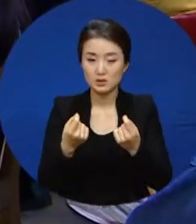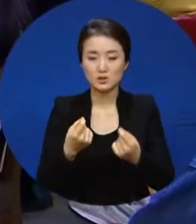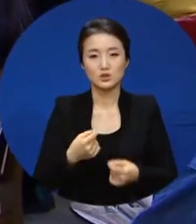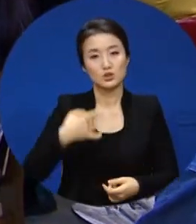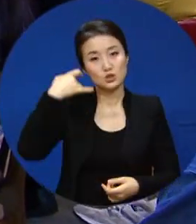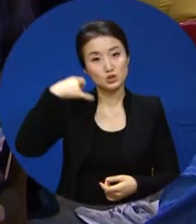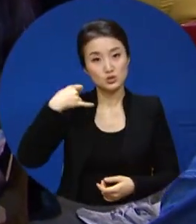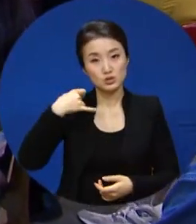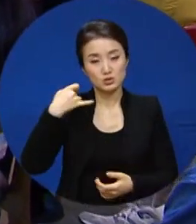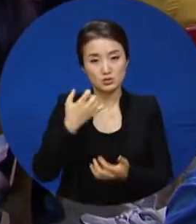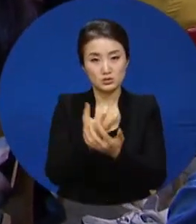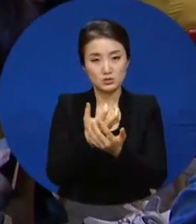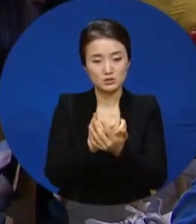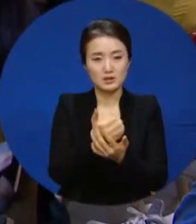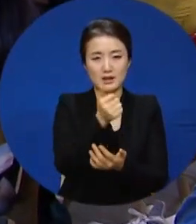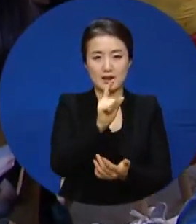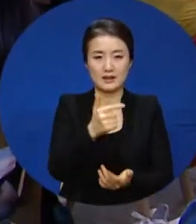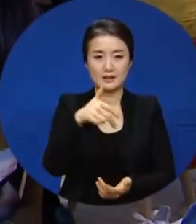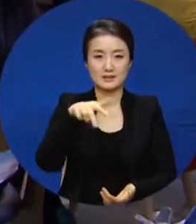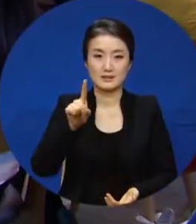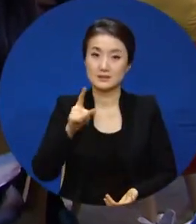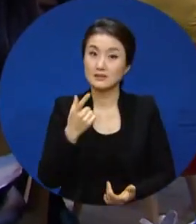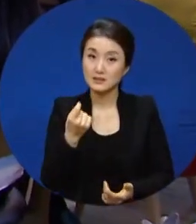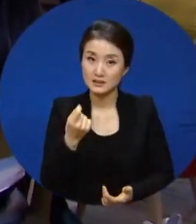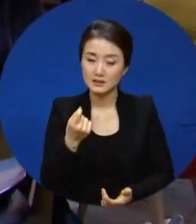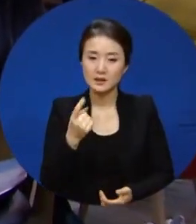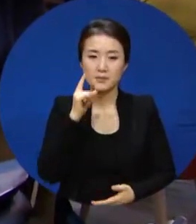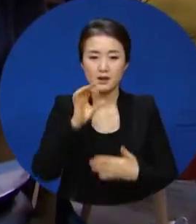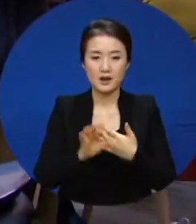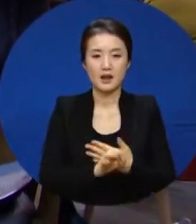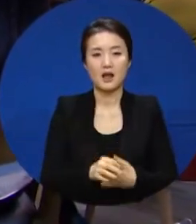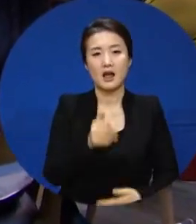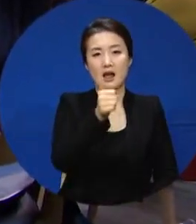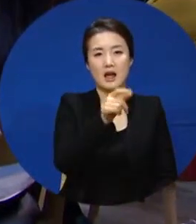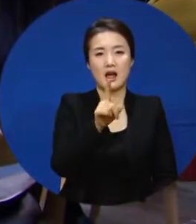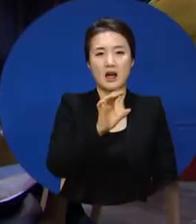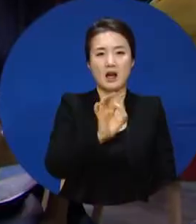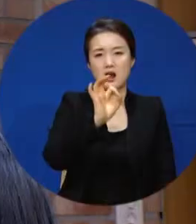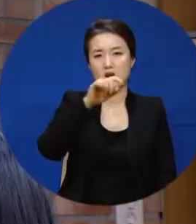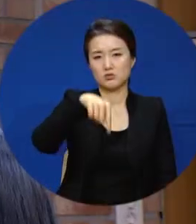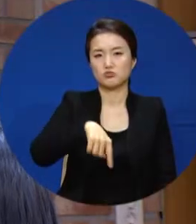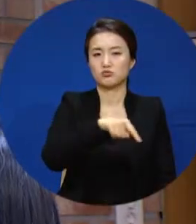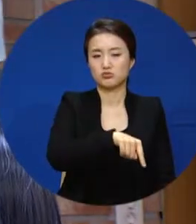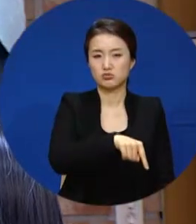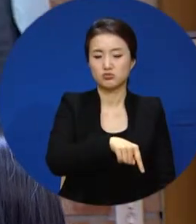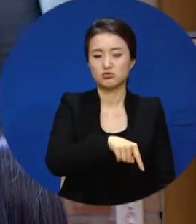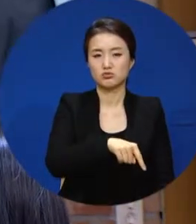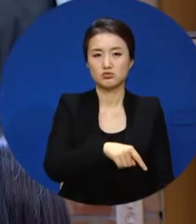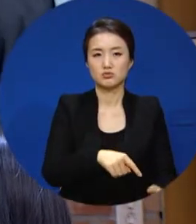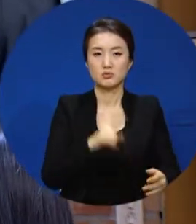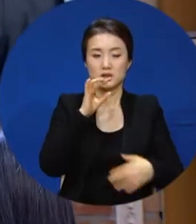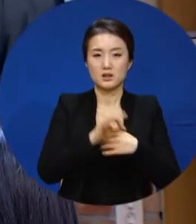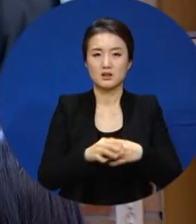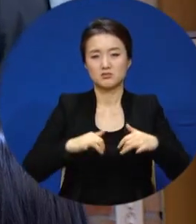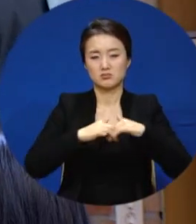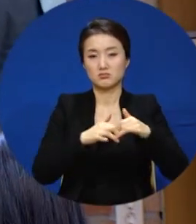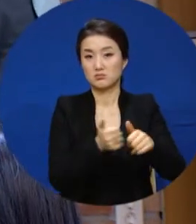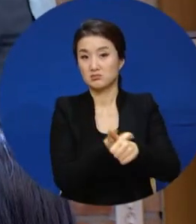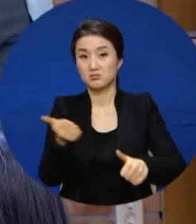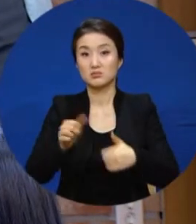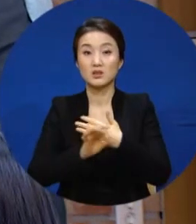한자 근데 만약 한국어 통일했다 미침 이 양반은 초나라 왕이 했거든 아마 지금 중국사람들 무슨 죄라고